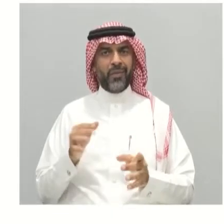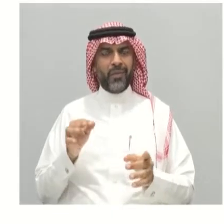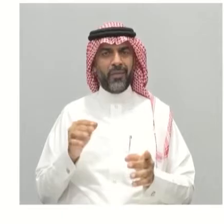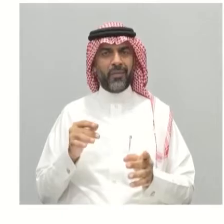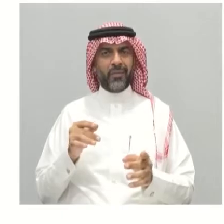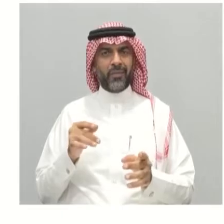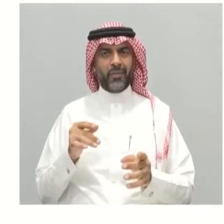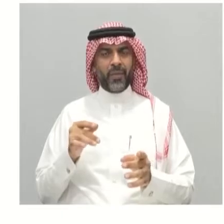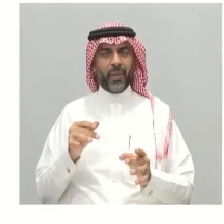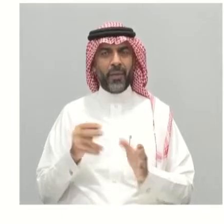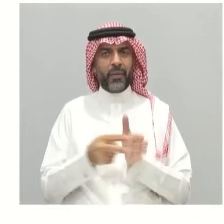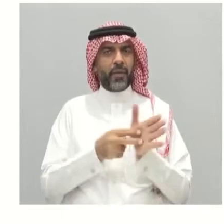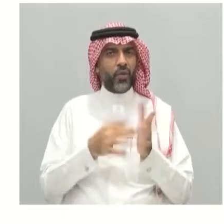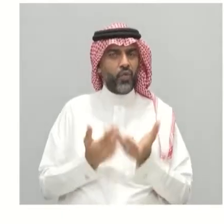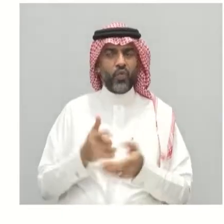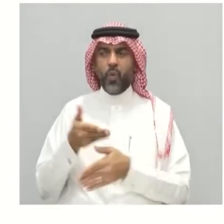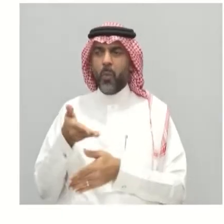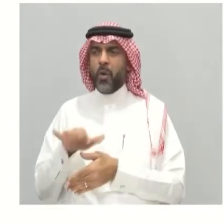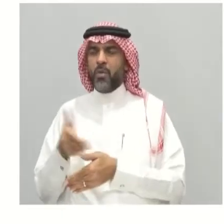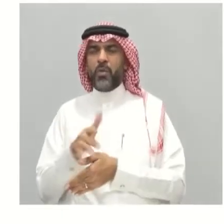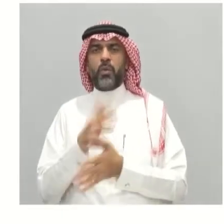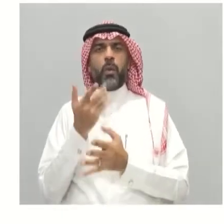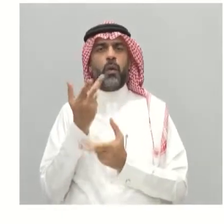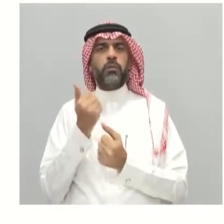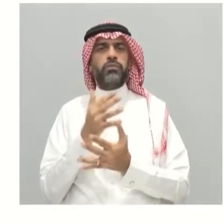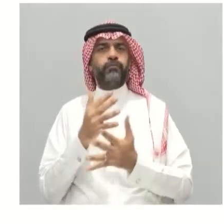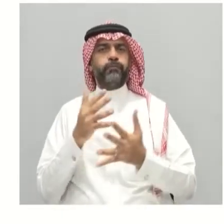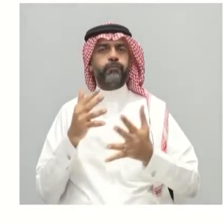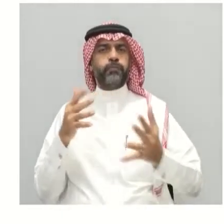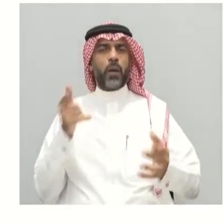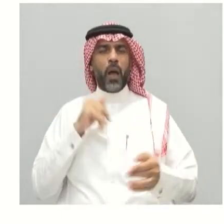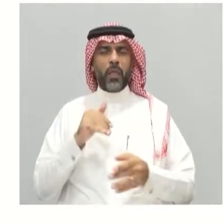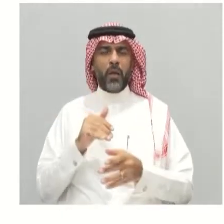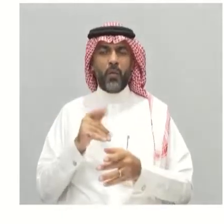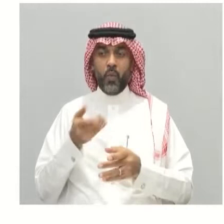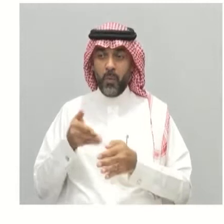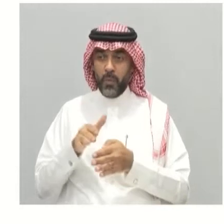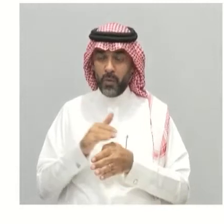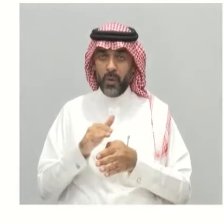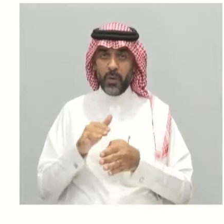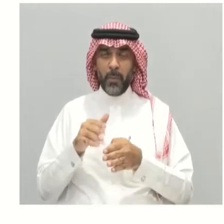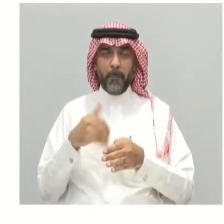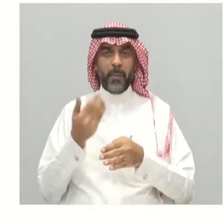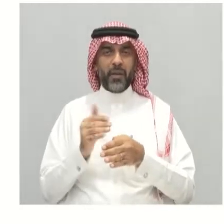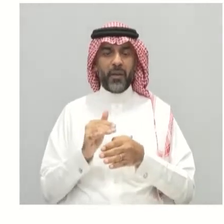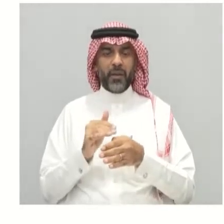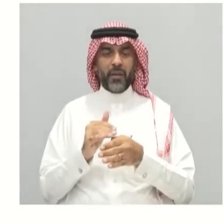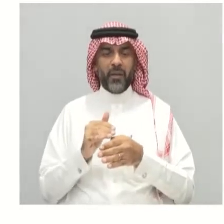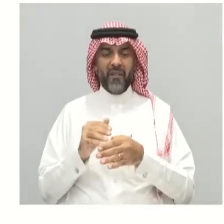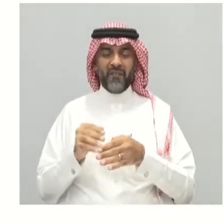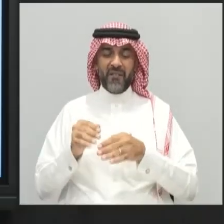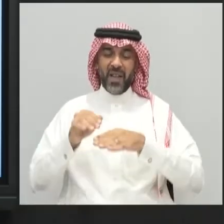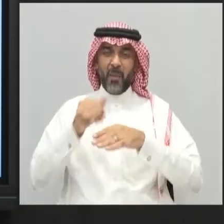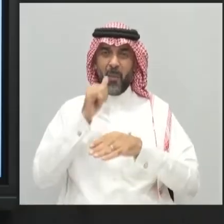الصوتيات باعداد كبيره مكونه طبقه فوق سطح ماذا الماء